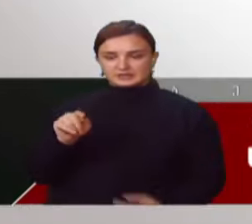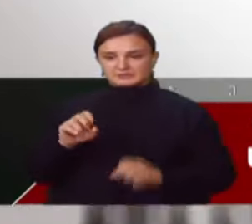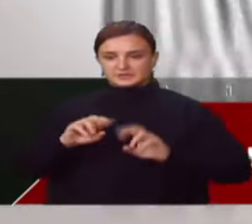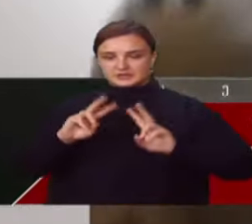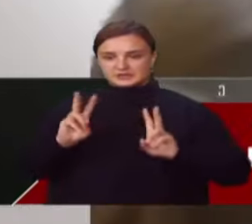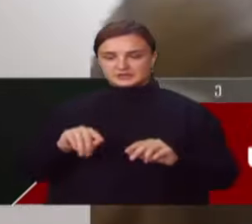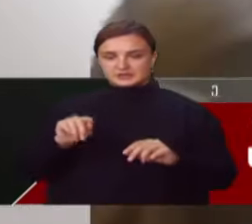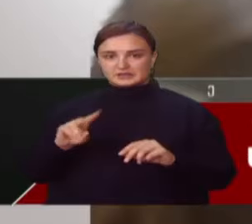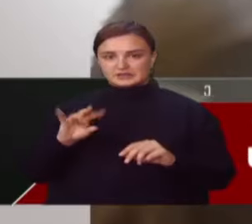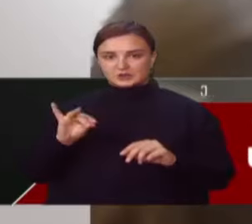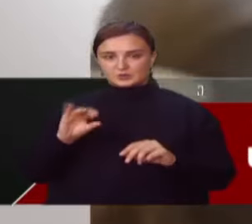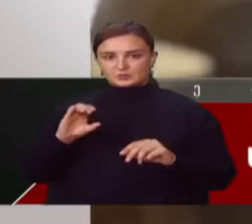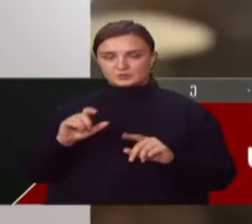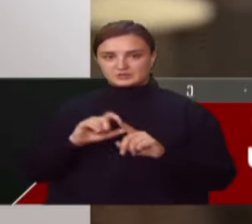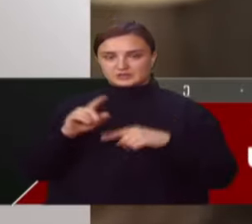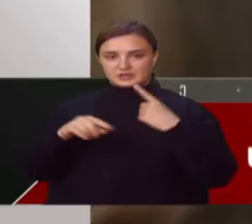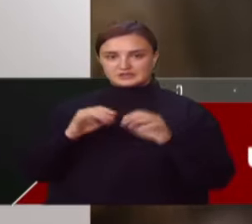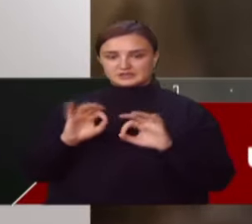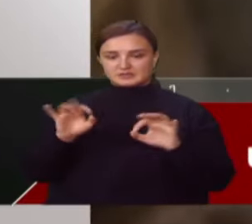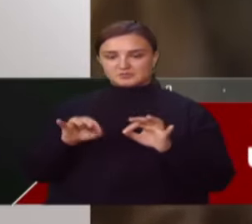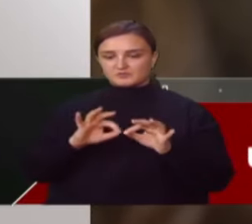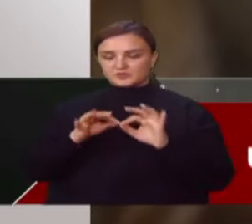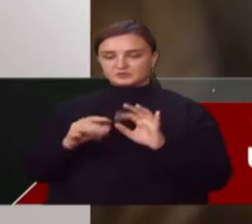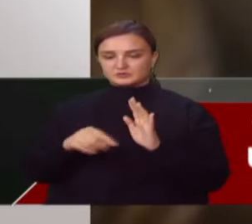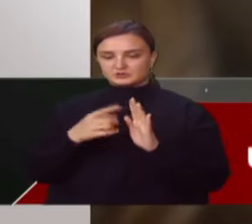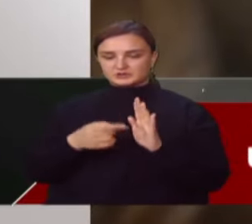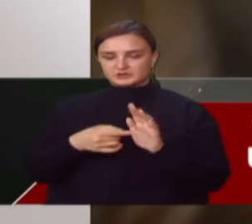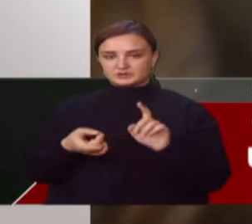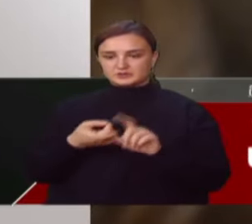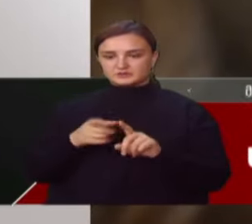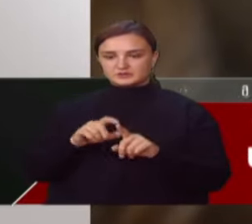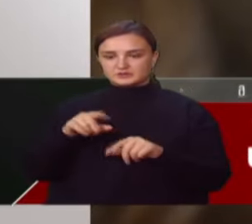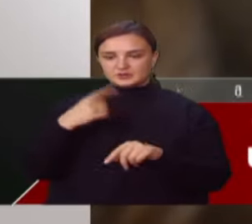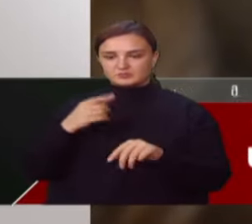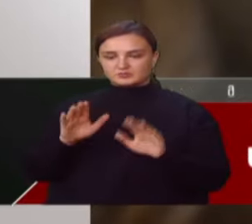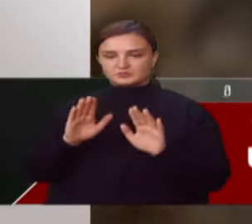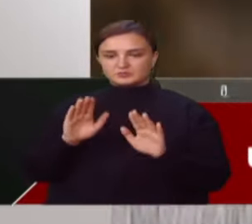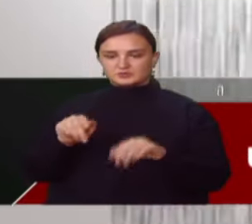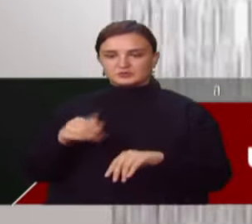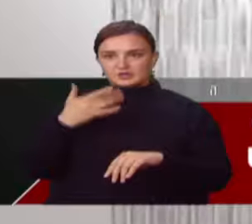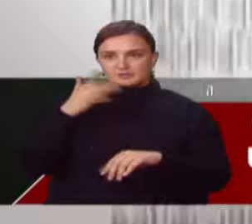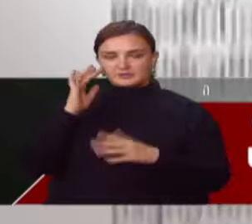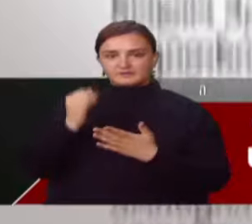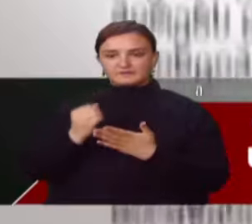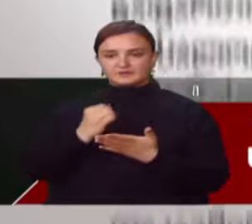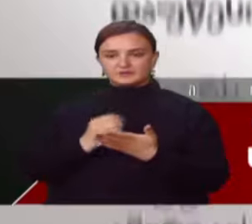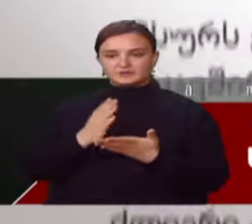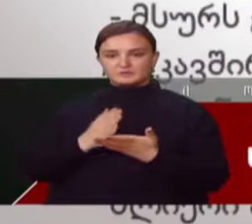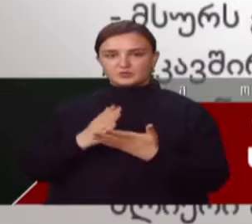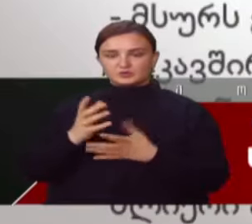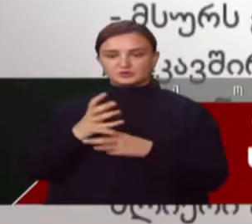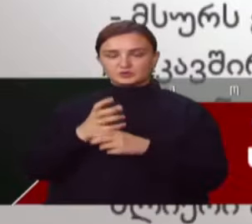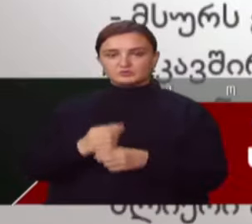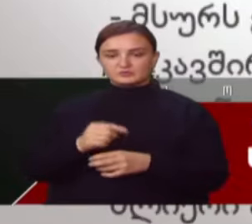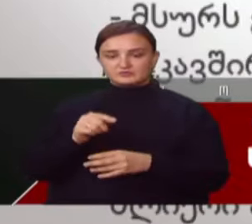ექსკლუზიურად ინტერპრეს ნიუსი ესაუბრა, ამ კონკრეტულ საკითხთან დაკავშირებით ამბობს მხოლოდ იმას, რომ ამერიკის ვიზის მფლობელ შეზღუდვების